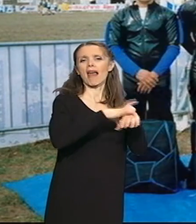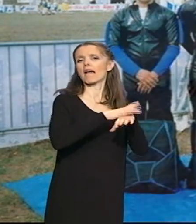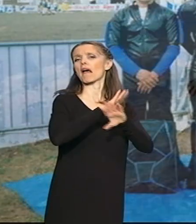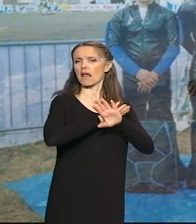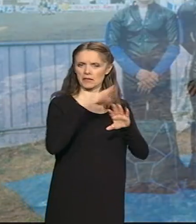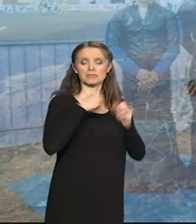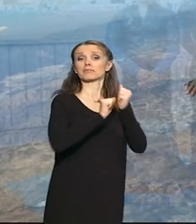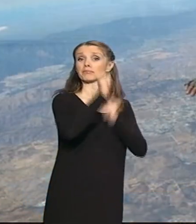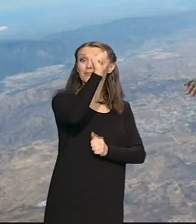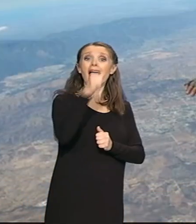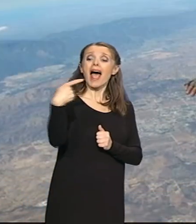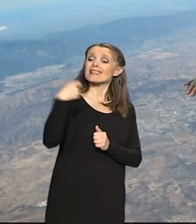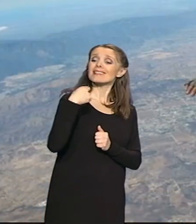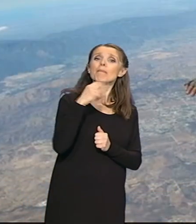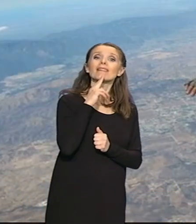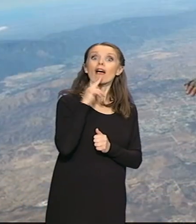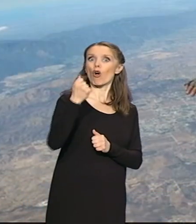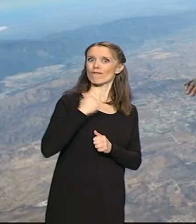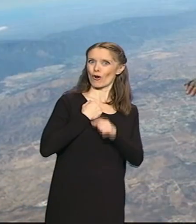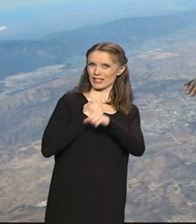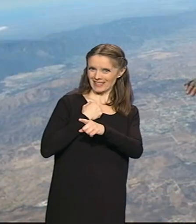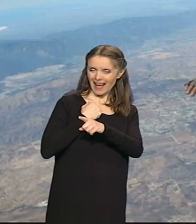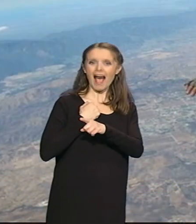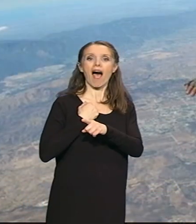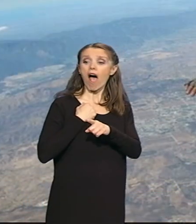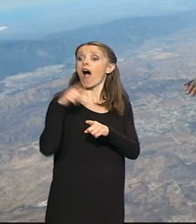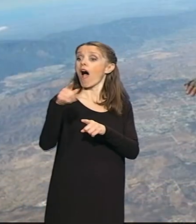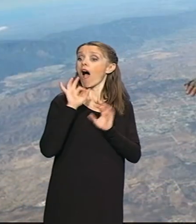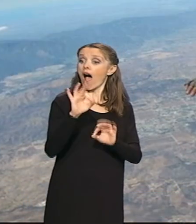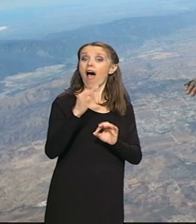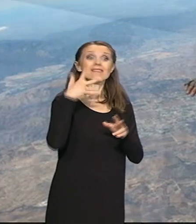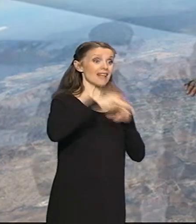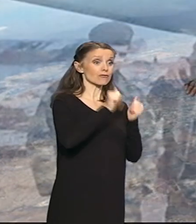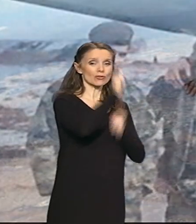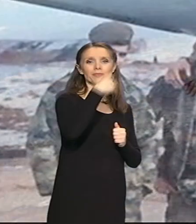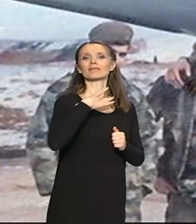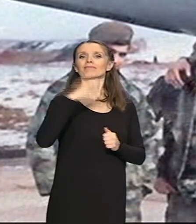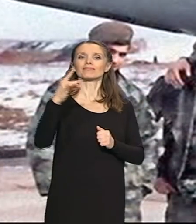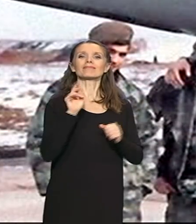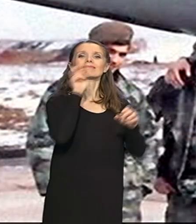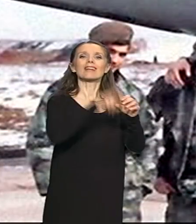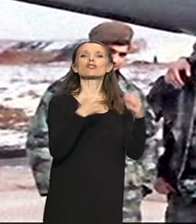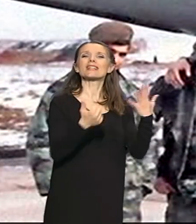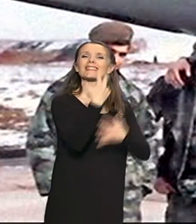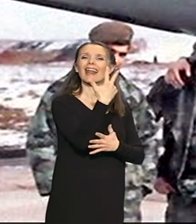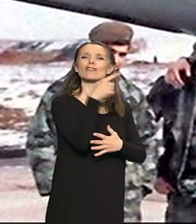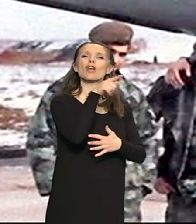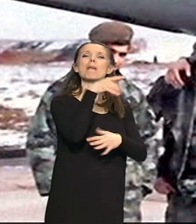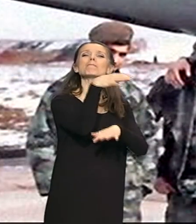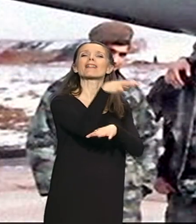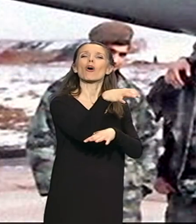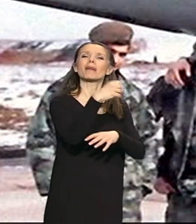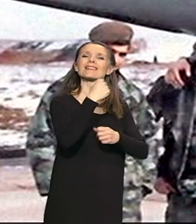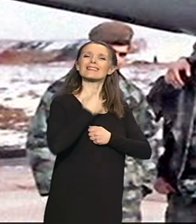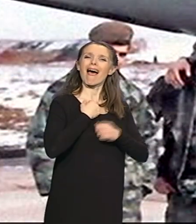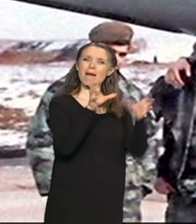sam onda postao padobranski lekar u toj 63. padobranskoj brigadi u Nišu. I to je bio moj način da radim,